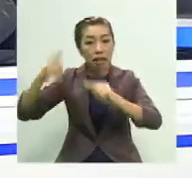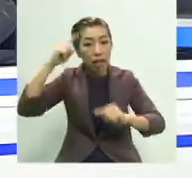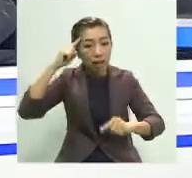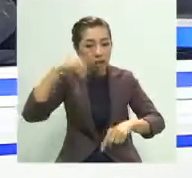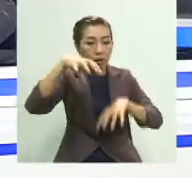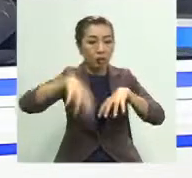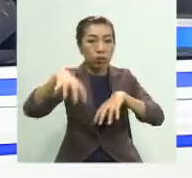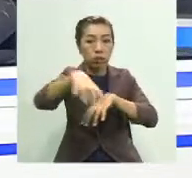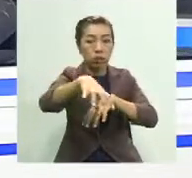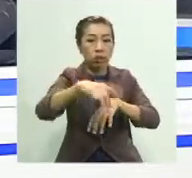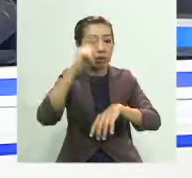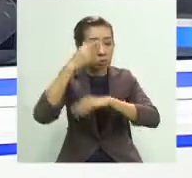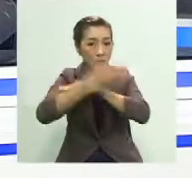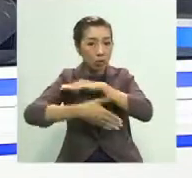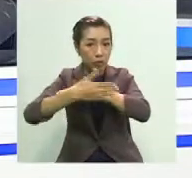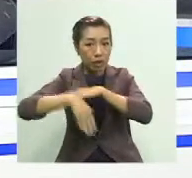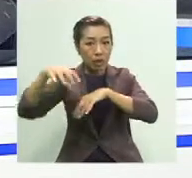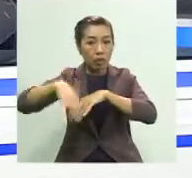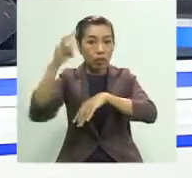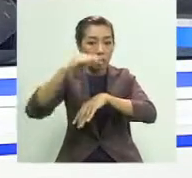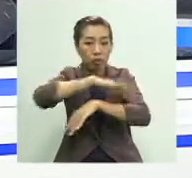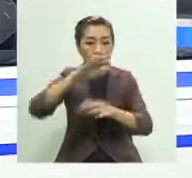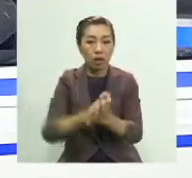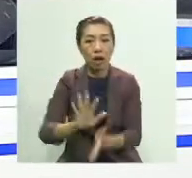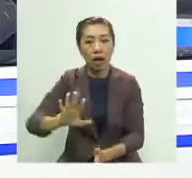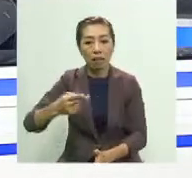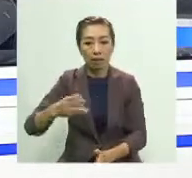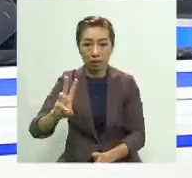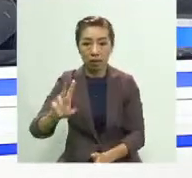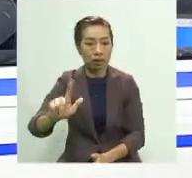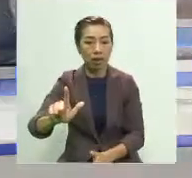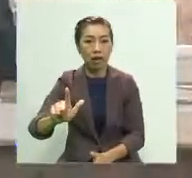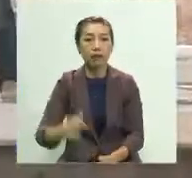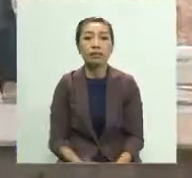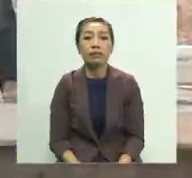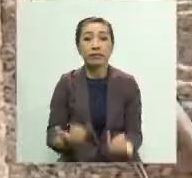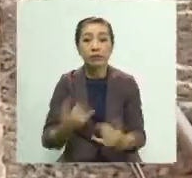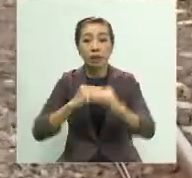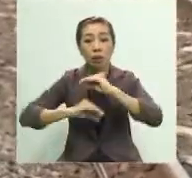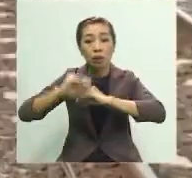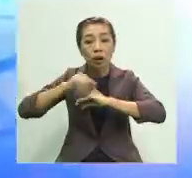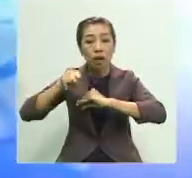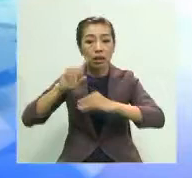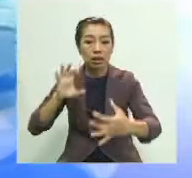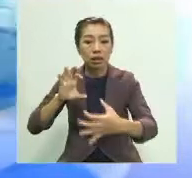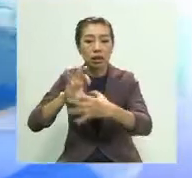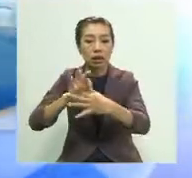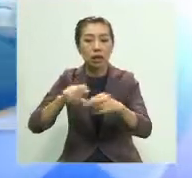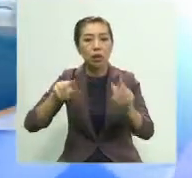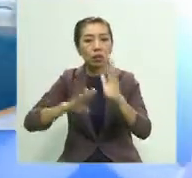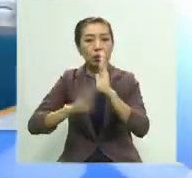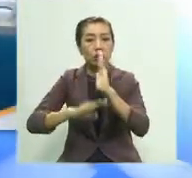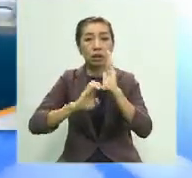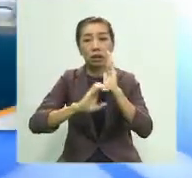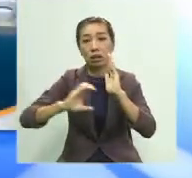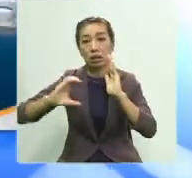ามบินเนี่ยรวมวงเงินแล้วประมาณ 650,000 ล้านบาทเลยทีเดียวค่ะสำหรับโครงการเกี่ยวเนื่องกับเขตพัฒนาพิเศษภา